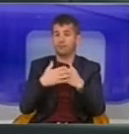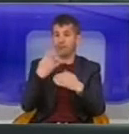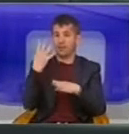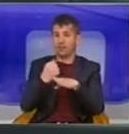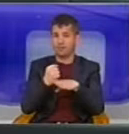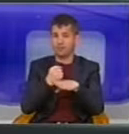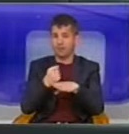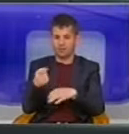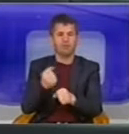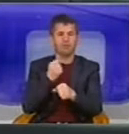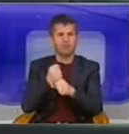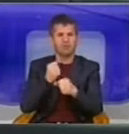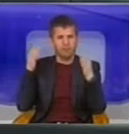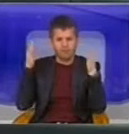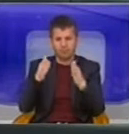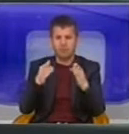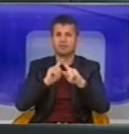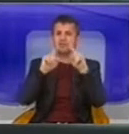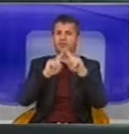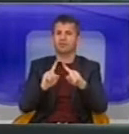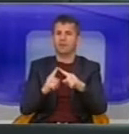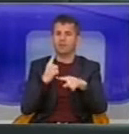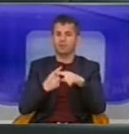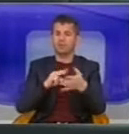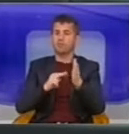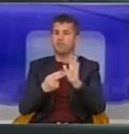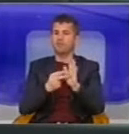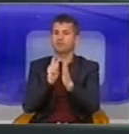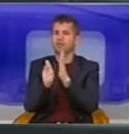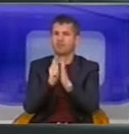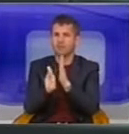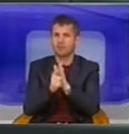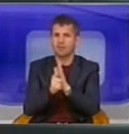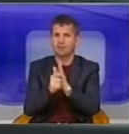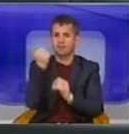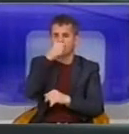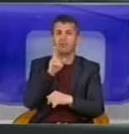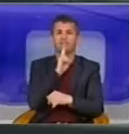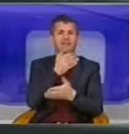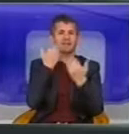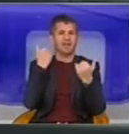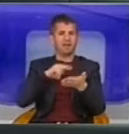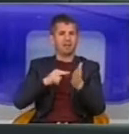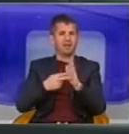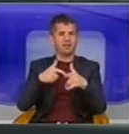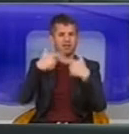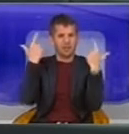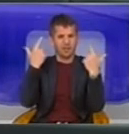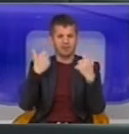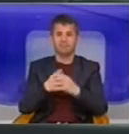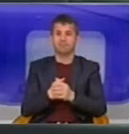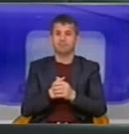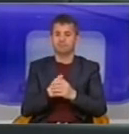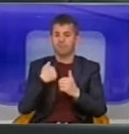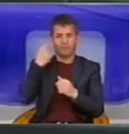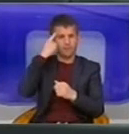ka punuar mbi bazat të improvizimeve dhe me plan ad hoc për shkak se ju ka munguar plani dhe programi i qartë qeverisë. Nuk e